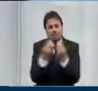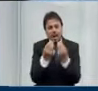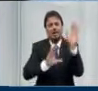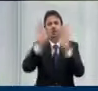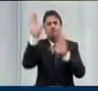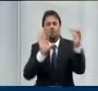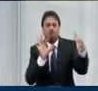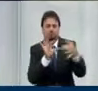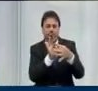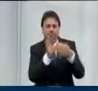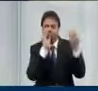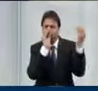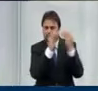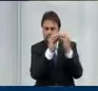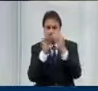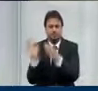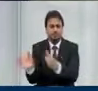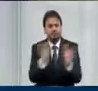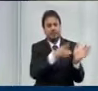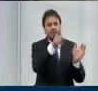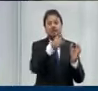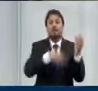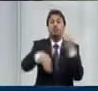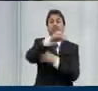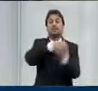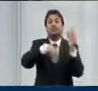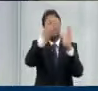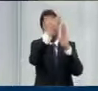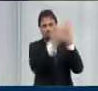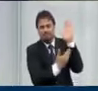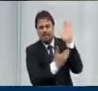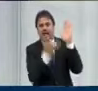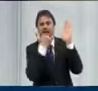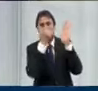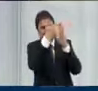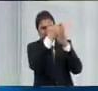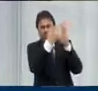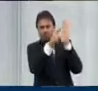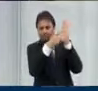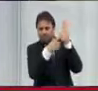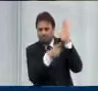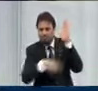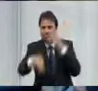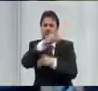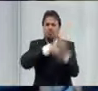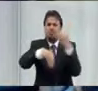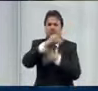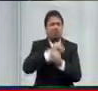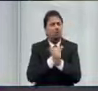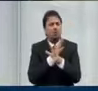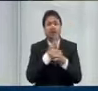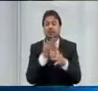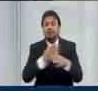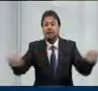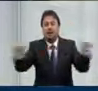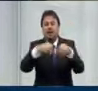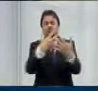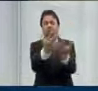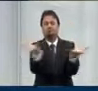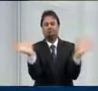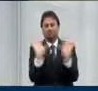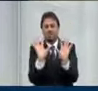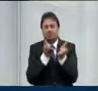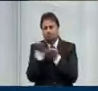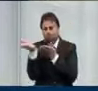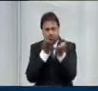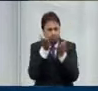هذا الملف. التعديلات كلما كانت في طاولة الحوار والاتفاق